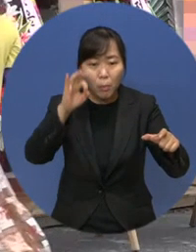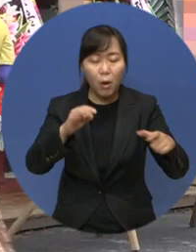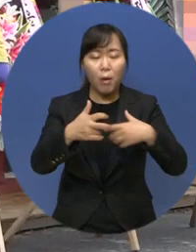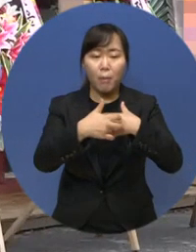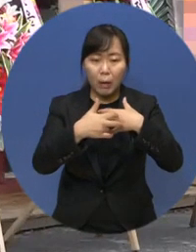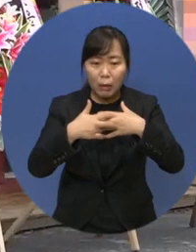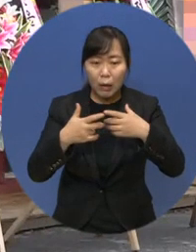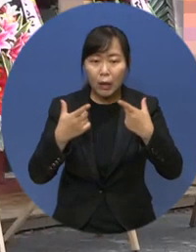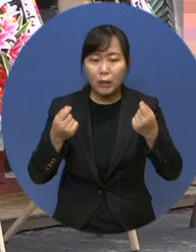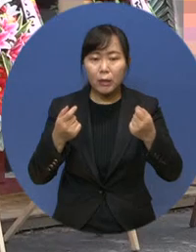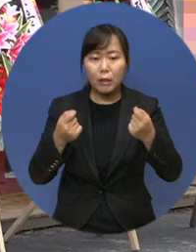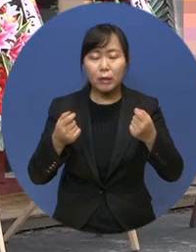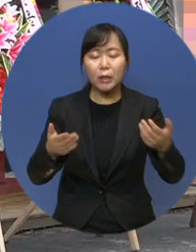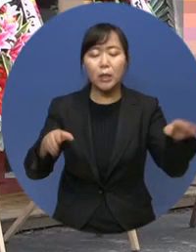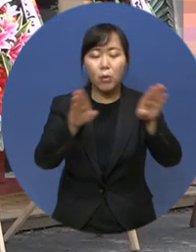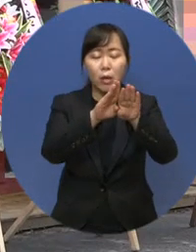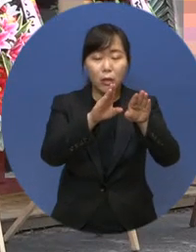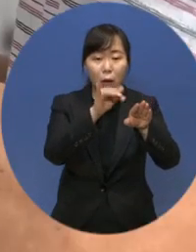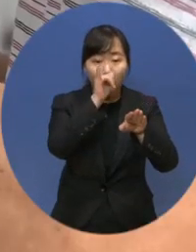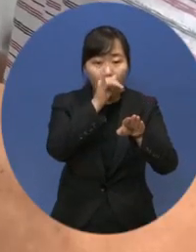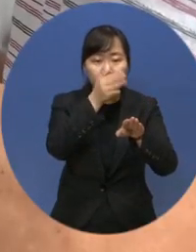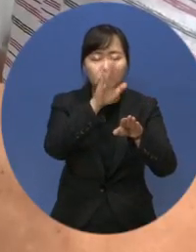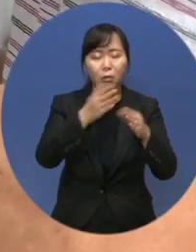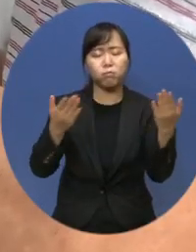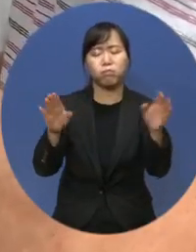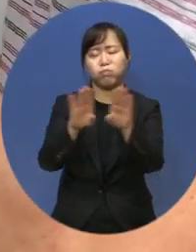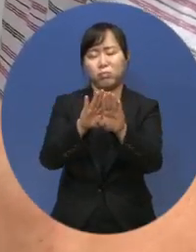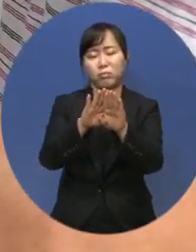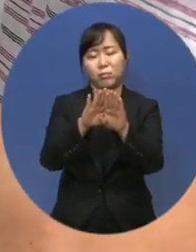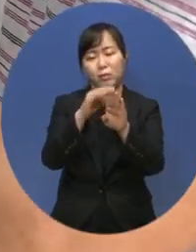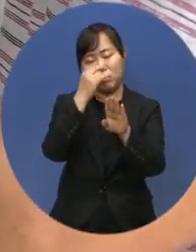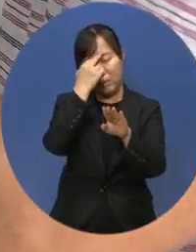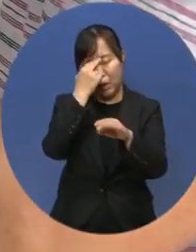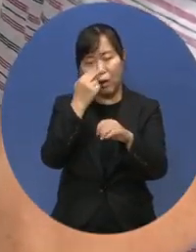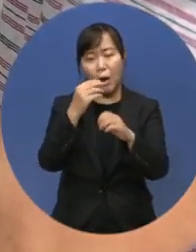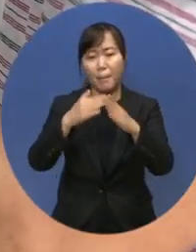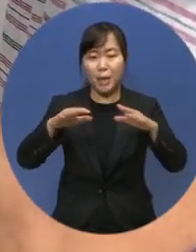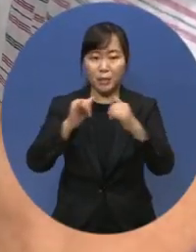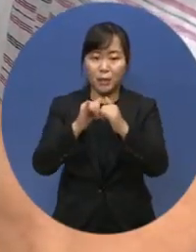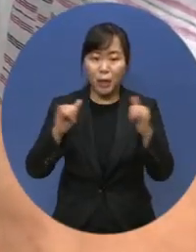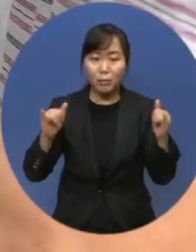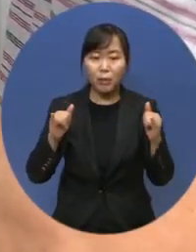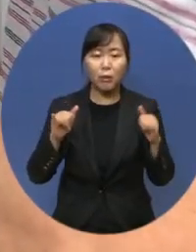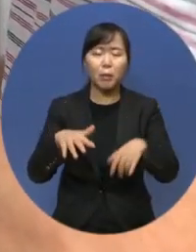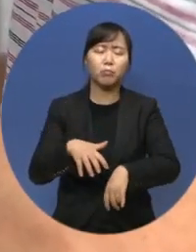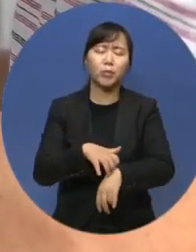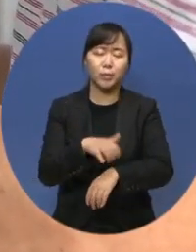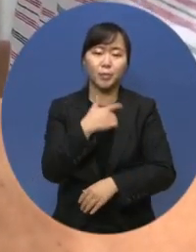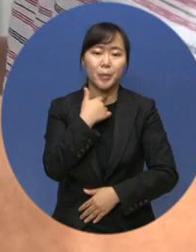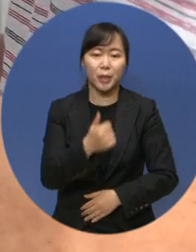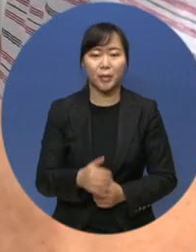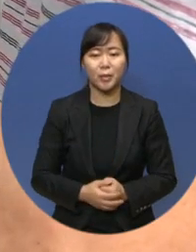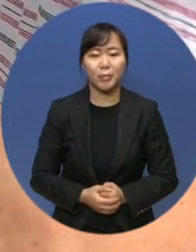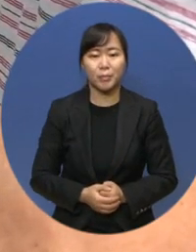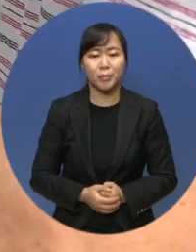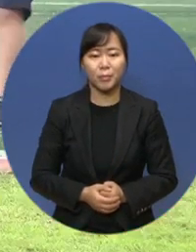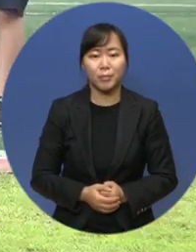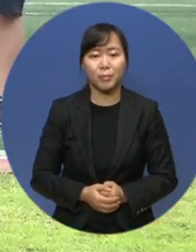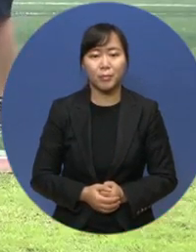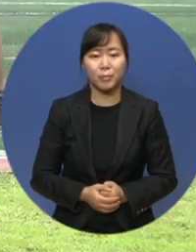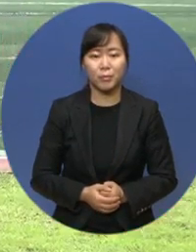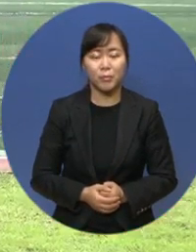의원과 같은 의료기관이 있었으나 문을 닫게 되면서 마을 주민들이 한 때 불편함을 겪기도 했습니다